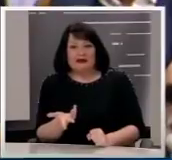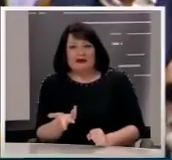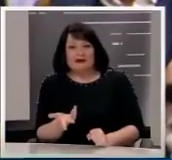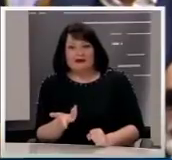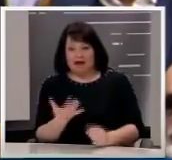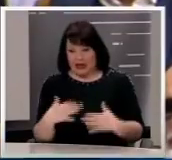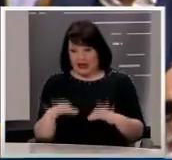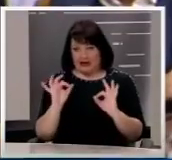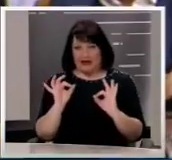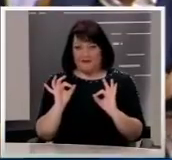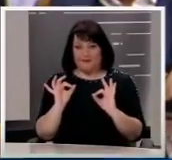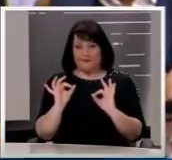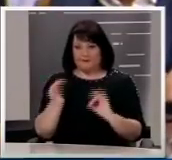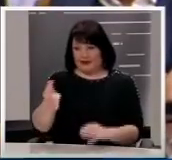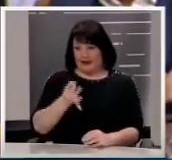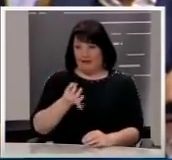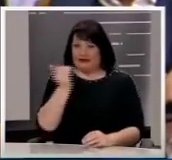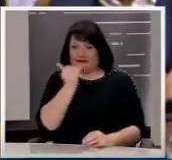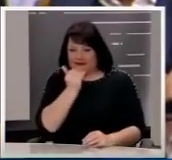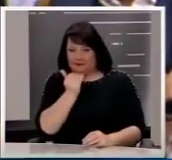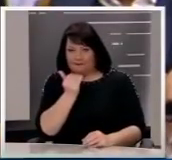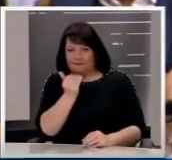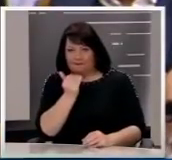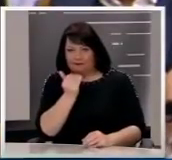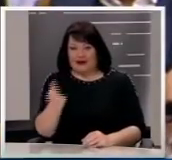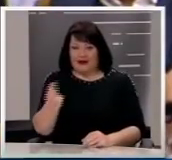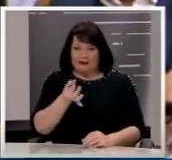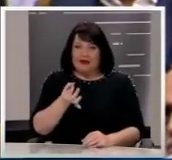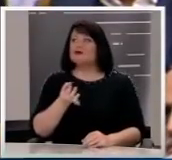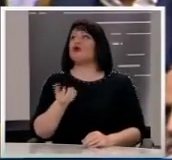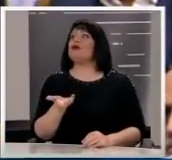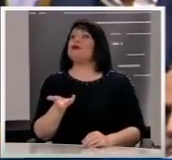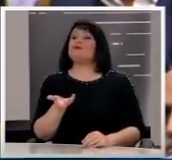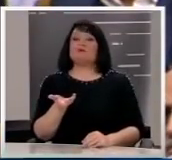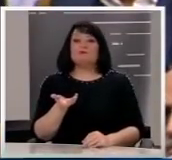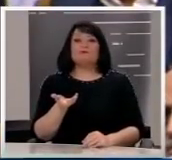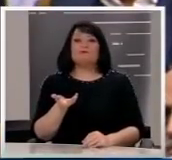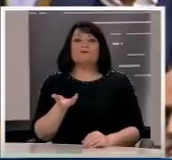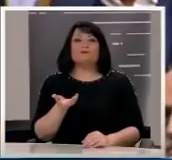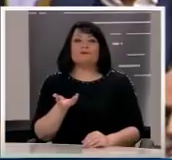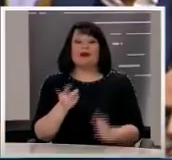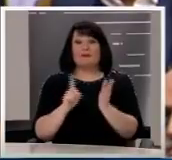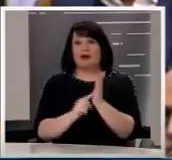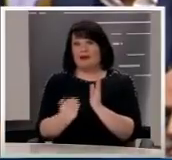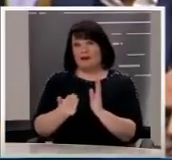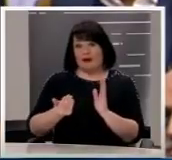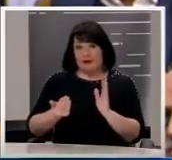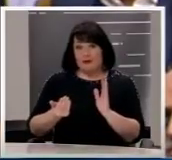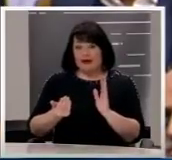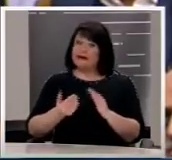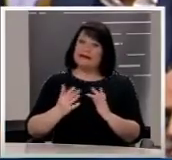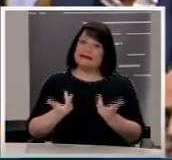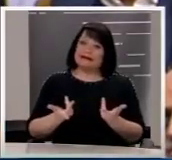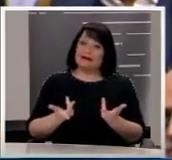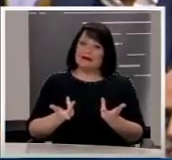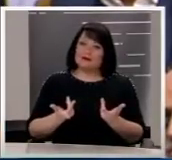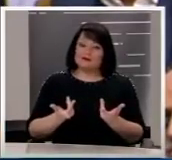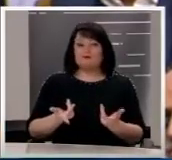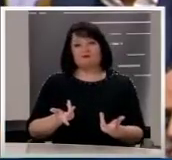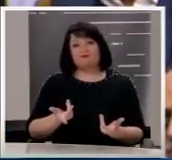ενώ αρχικά είχατε σπεύσει να δηλώσετε ότι η προϋπόθεση που κι εσείς θέλετε είναι αυτό το